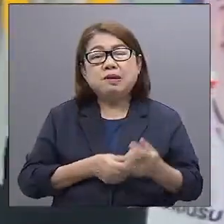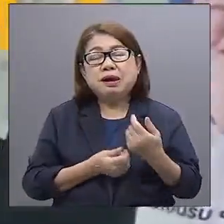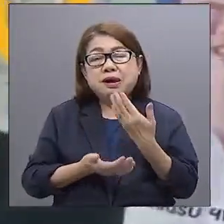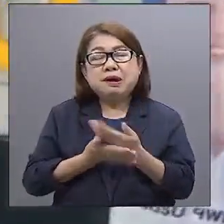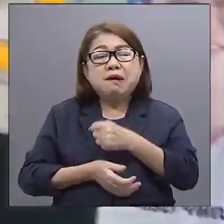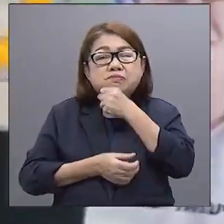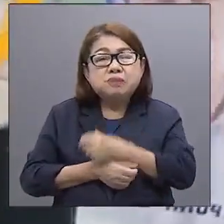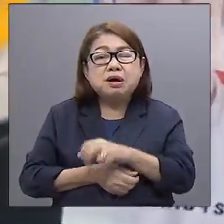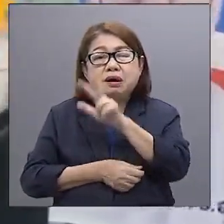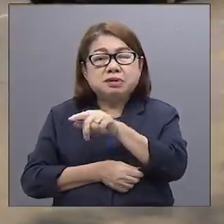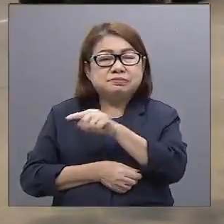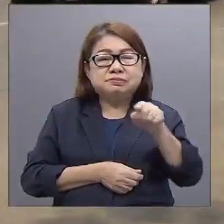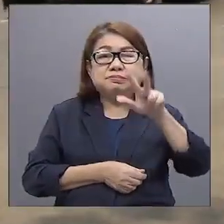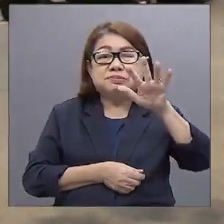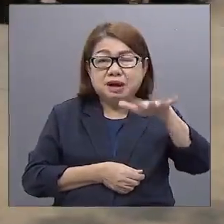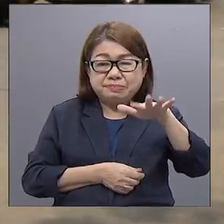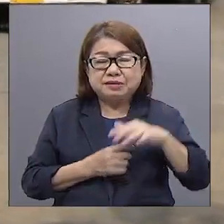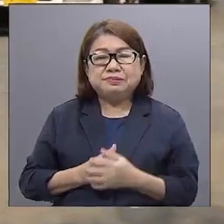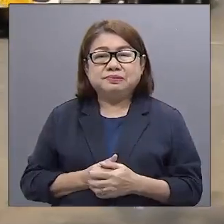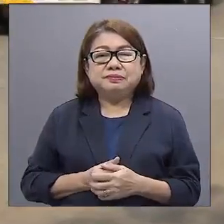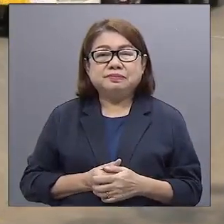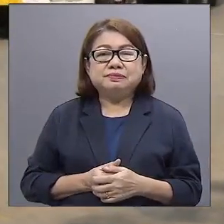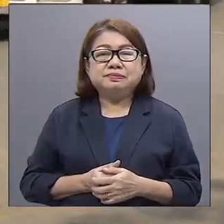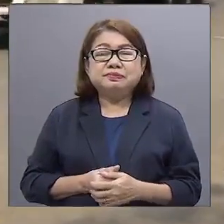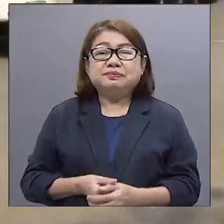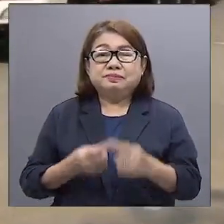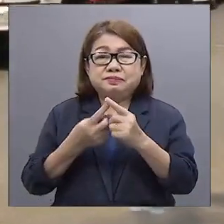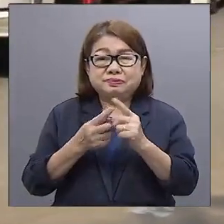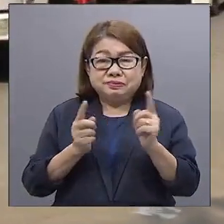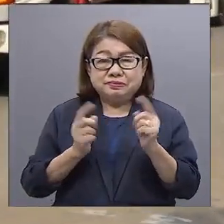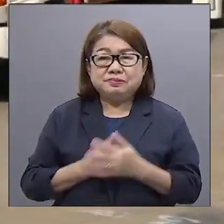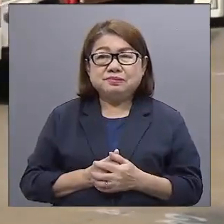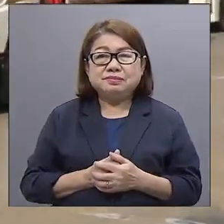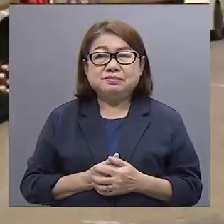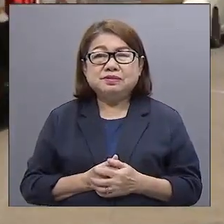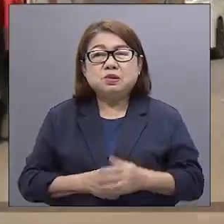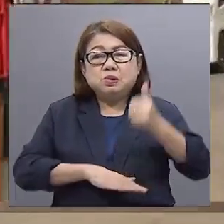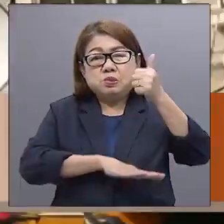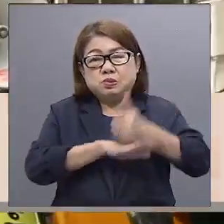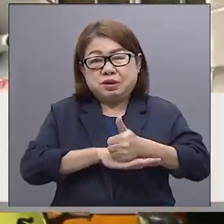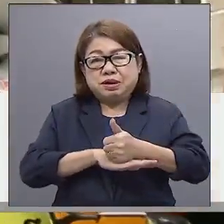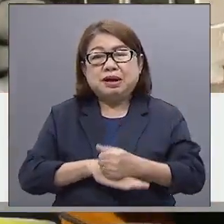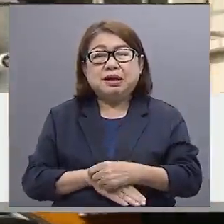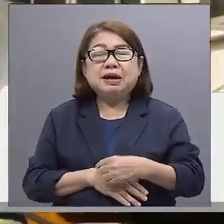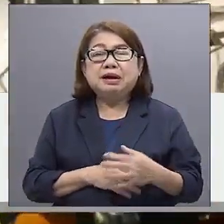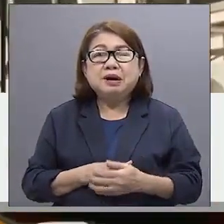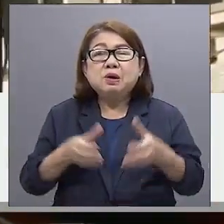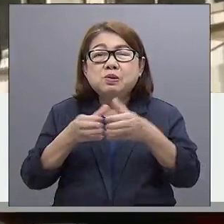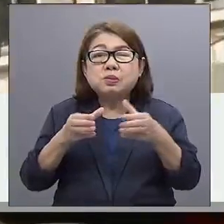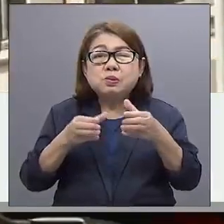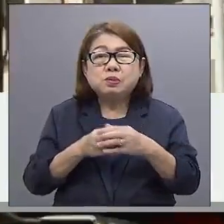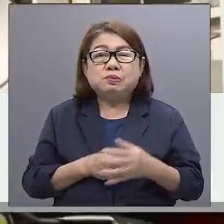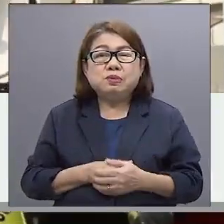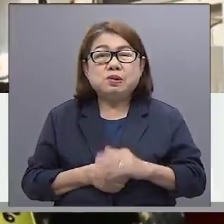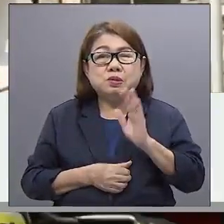ถึง 5,000 บาทค่ะขณะที่นายมงคลกิจสุขสินธารานนท์หัวหน้าพรรคไทยศรีวิไลพร้อมแกนนำของ